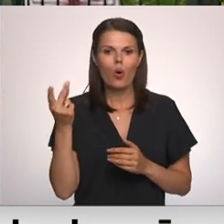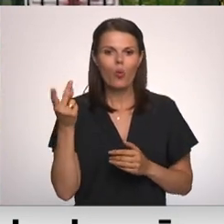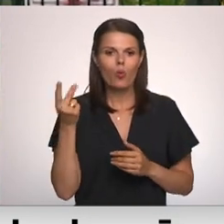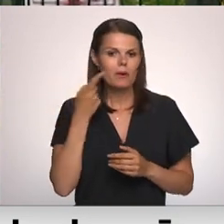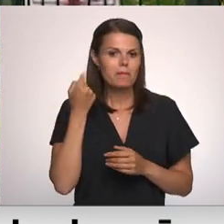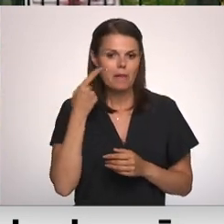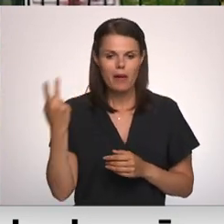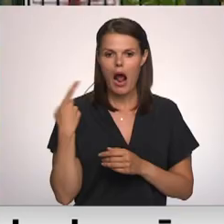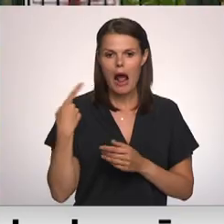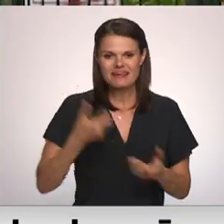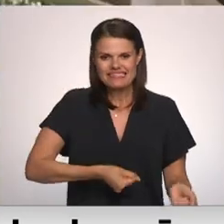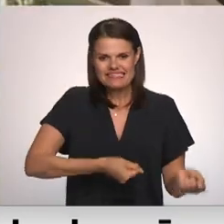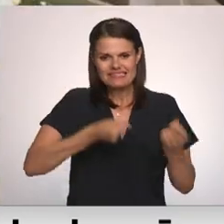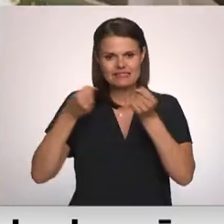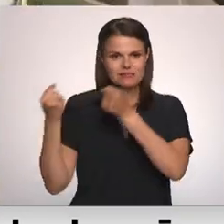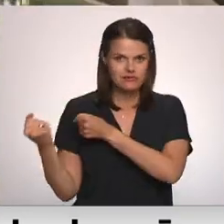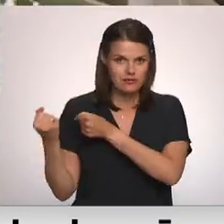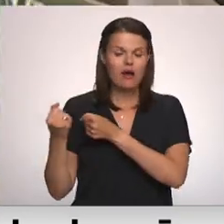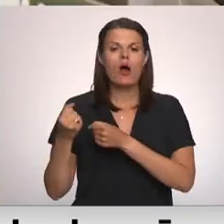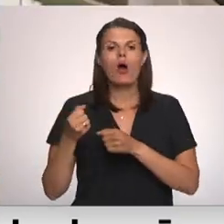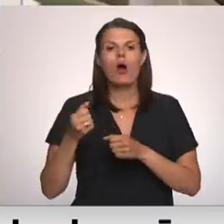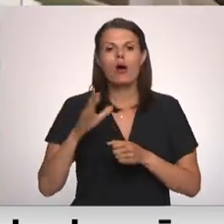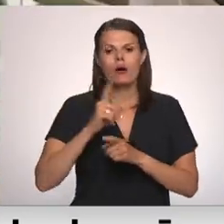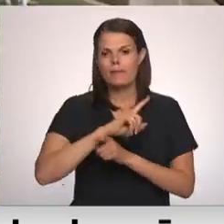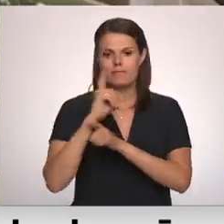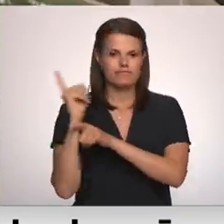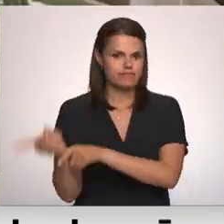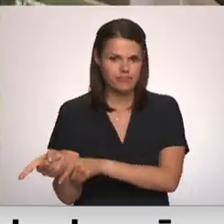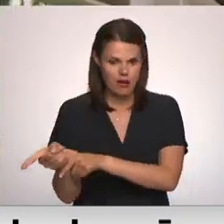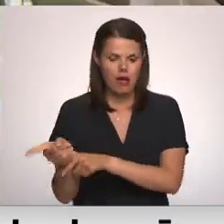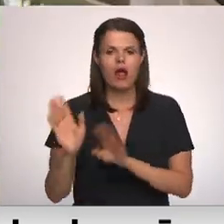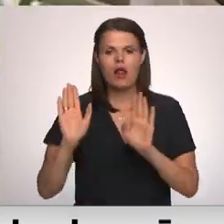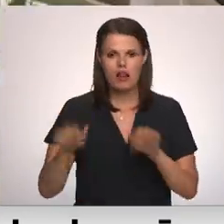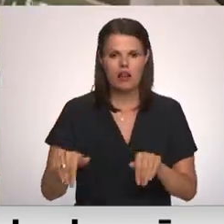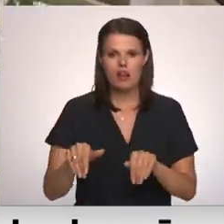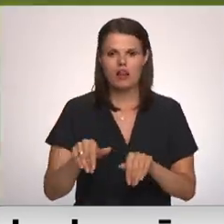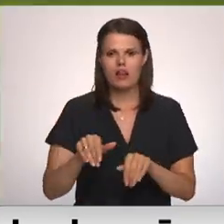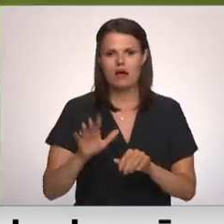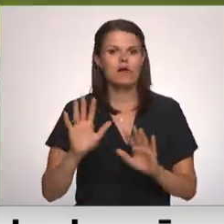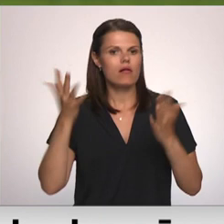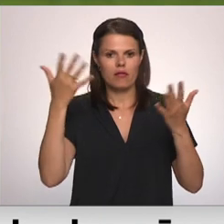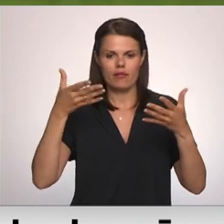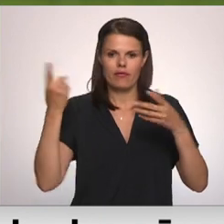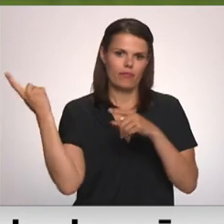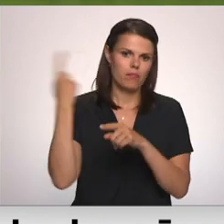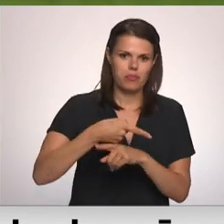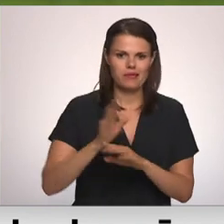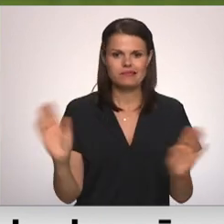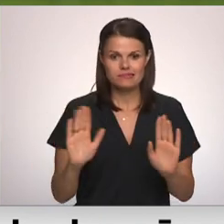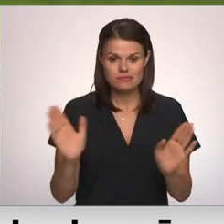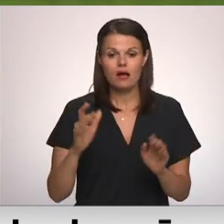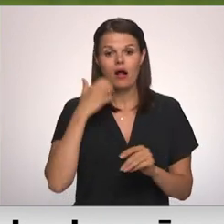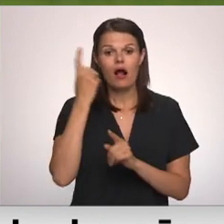divatā mēs viņu nocēlām nost no bērna, tad mēs viņu nogāzām uz sāna. Lai atkal viņš katrā gadījumā nesaliecās un gāžot no